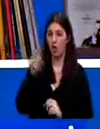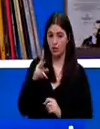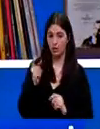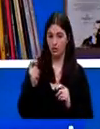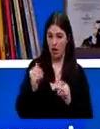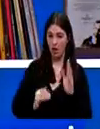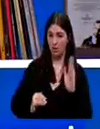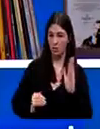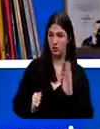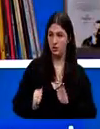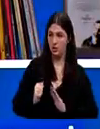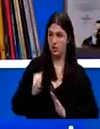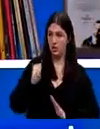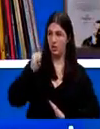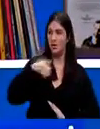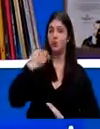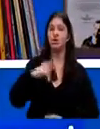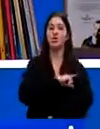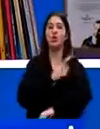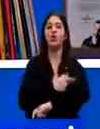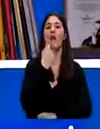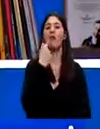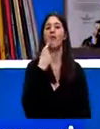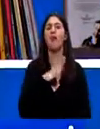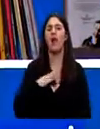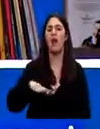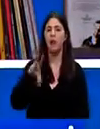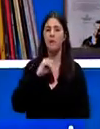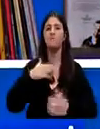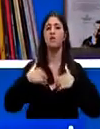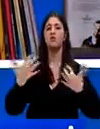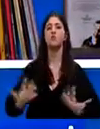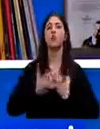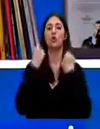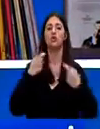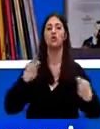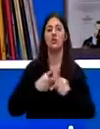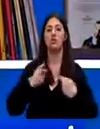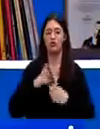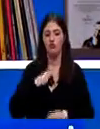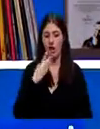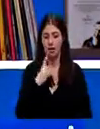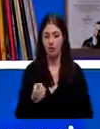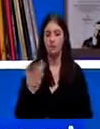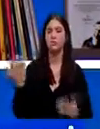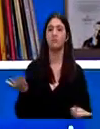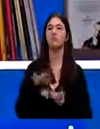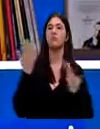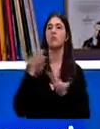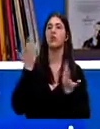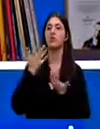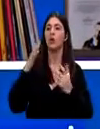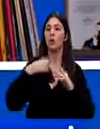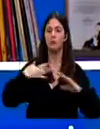doğru tırmanırken bir dış güçler lafı vardı. Milli Kurtuluş Savaşı lafı vardı. İşte